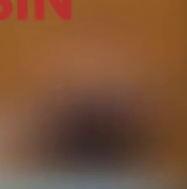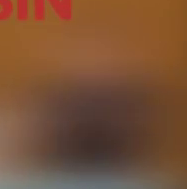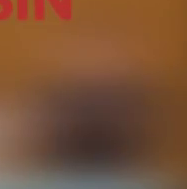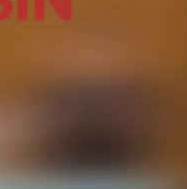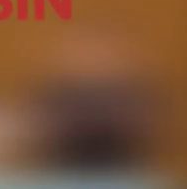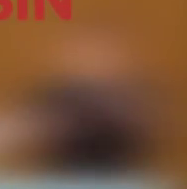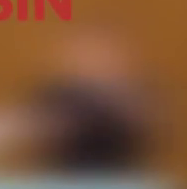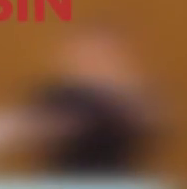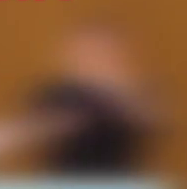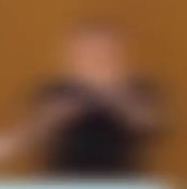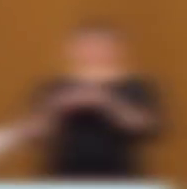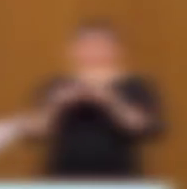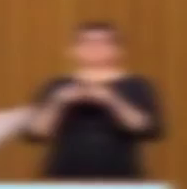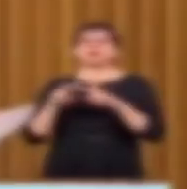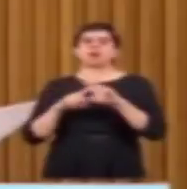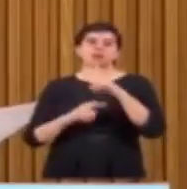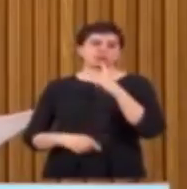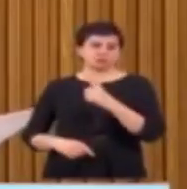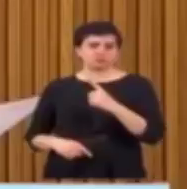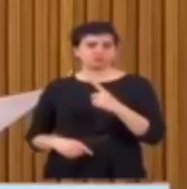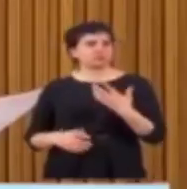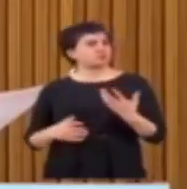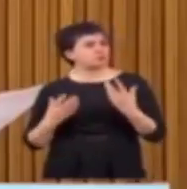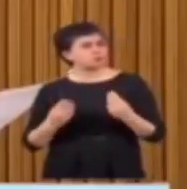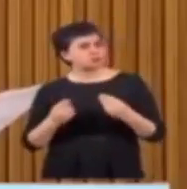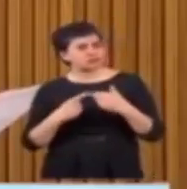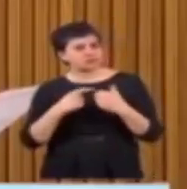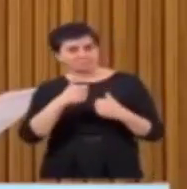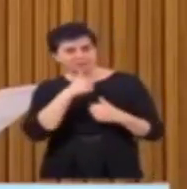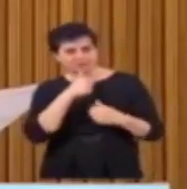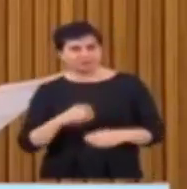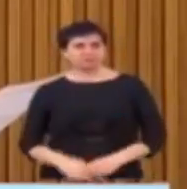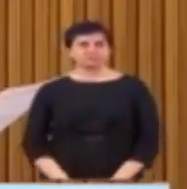Ey Bay Kemal diyor. Buyur Recep Bey.